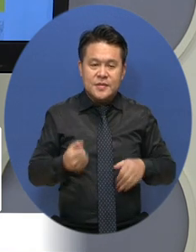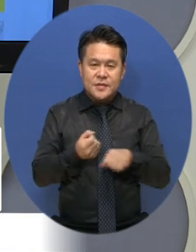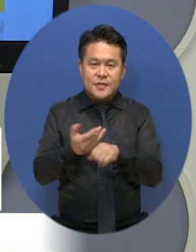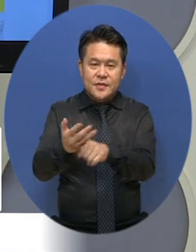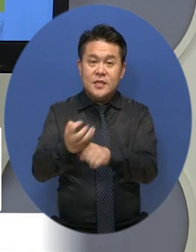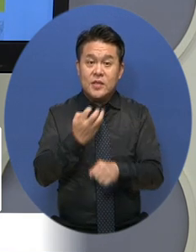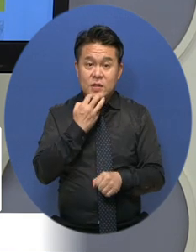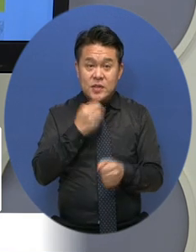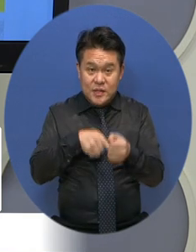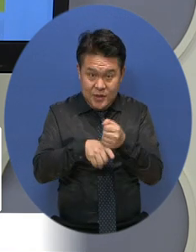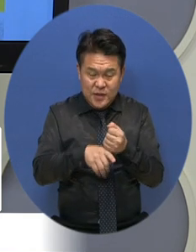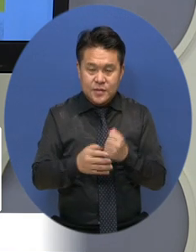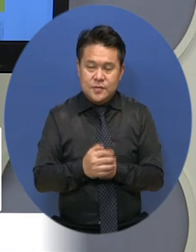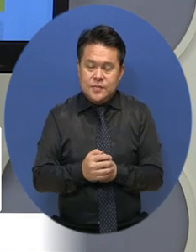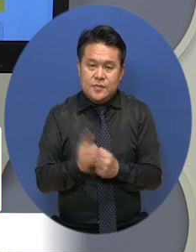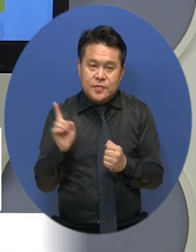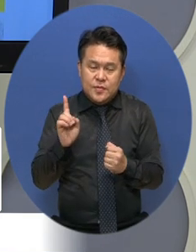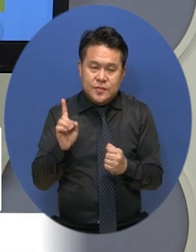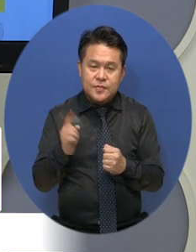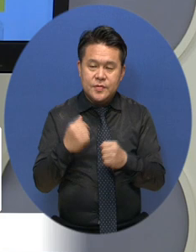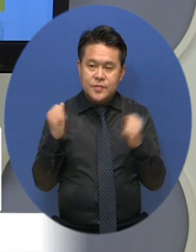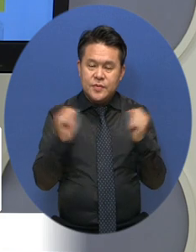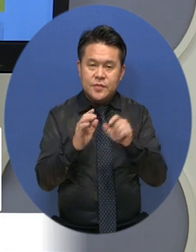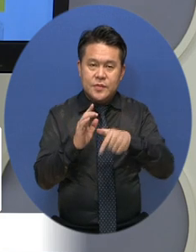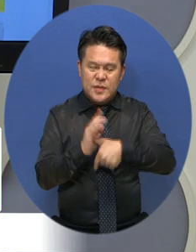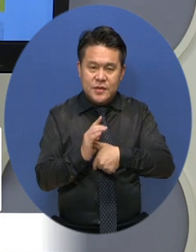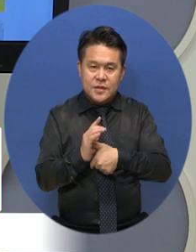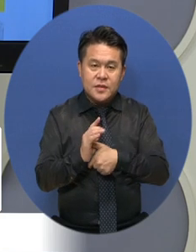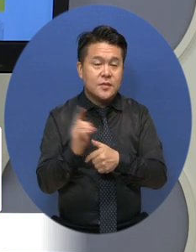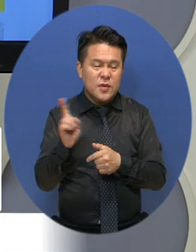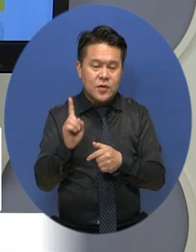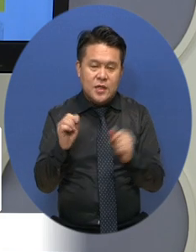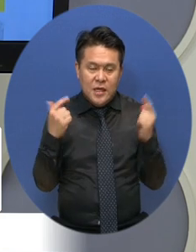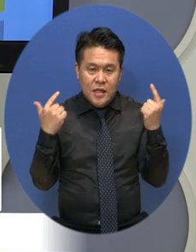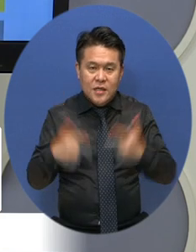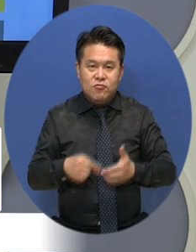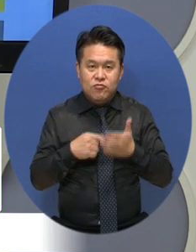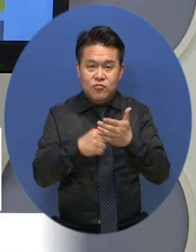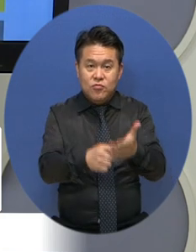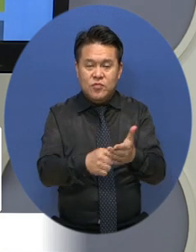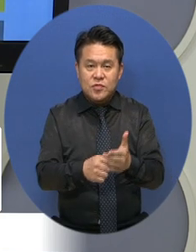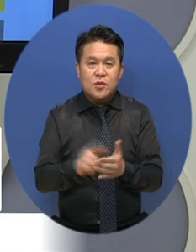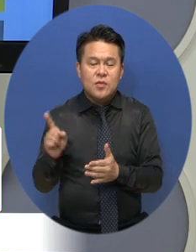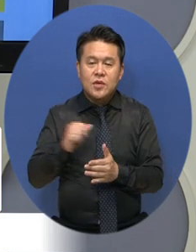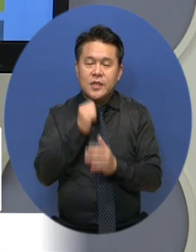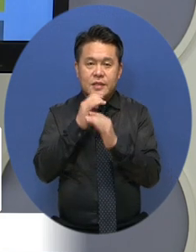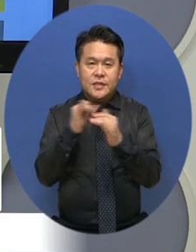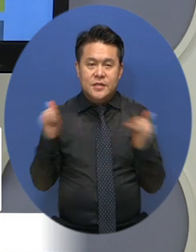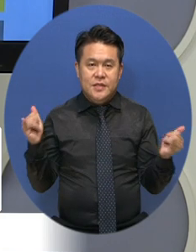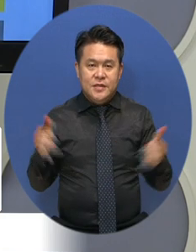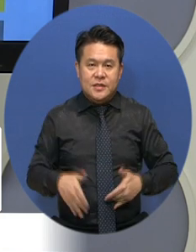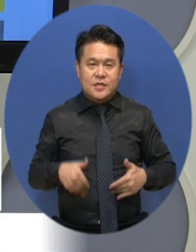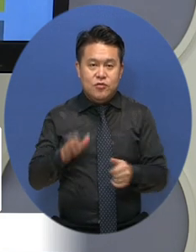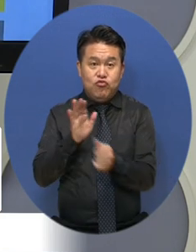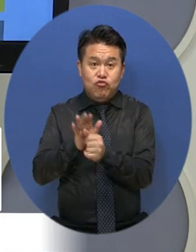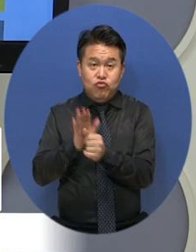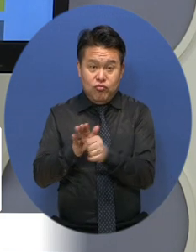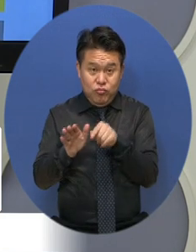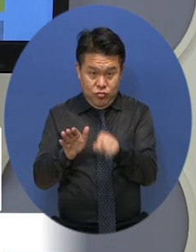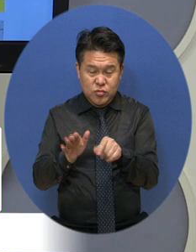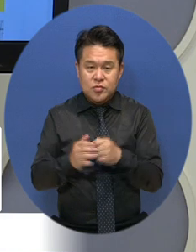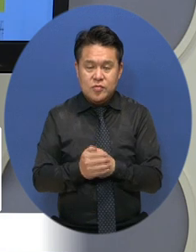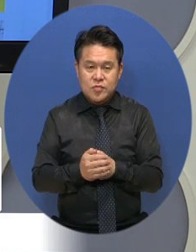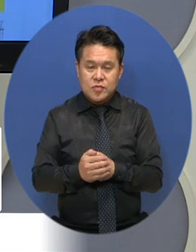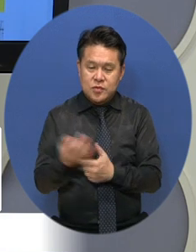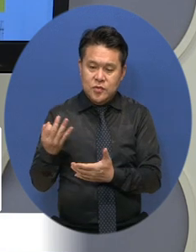뜻으로 서울시가 매년 겨울마다 추진하는 에너지 취약계층 지원 사업 인데요 에너지 취약계층 은